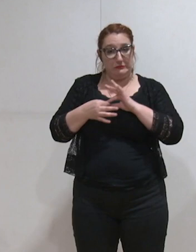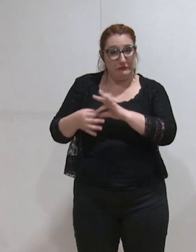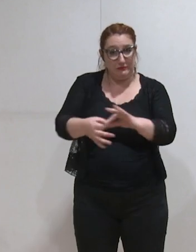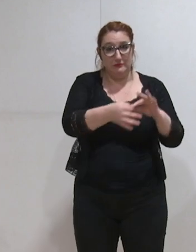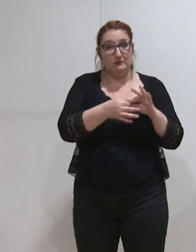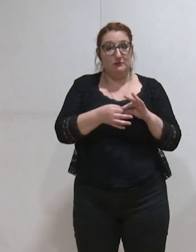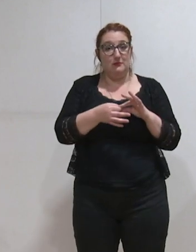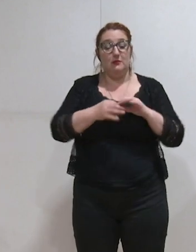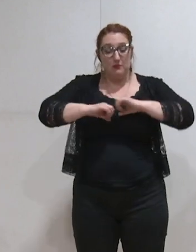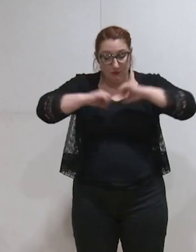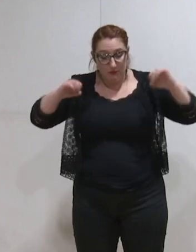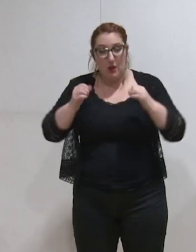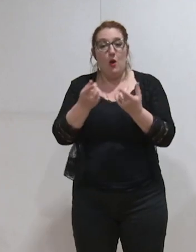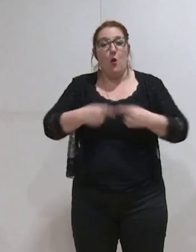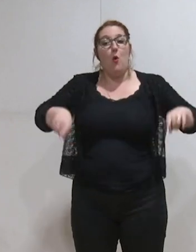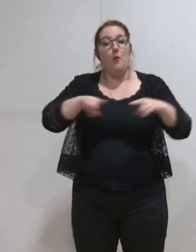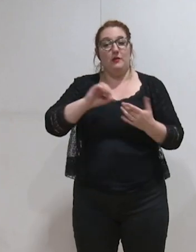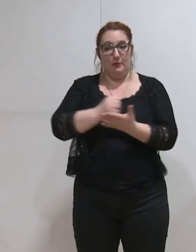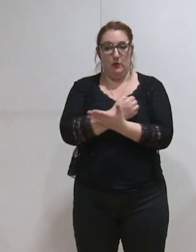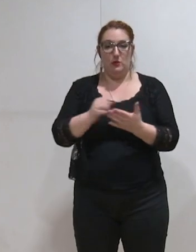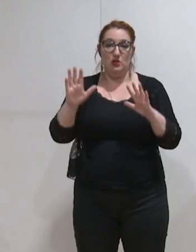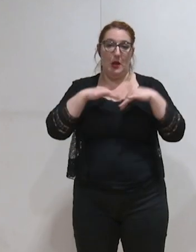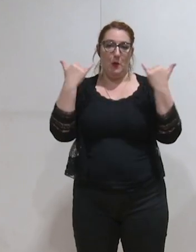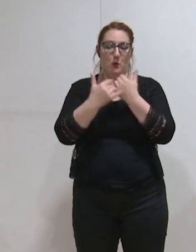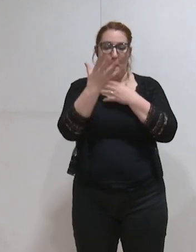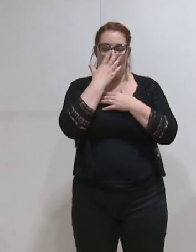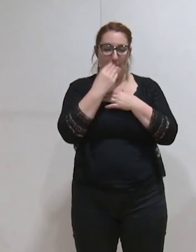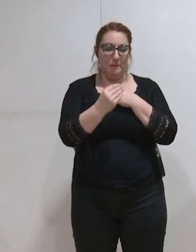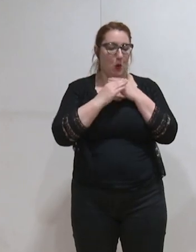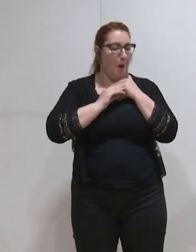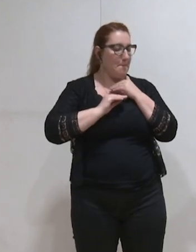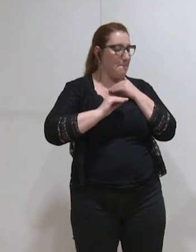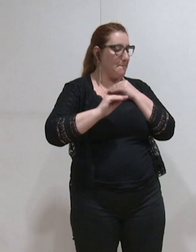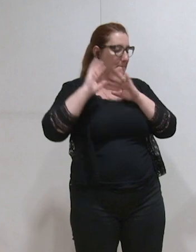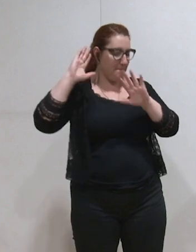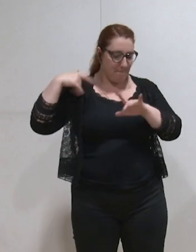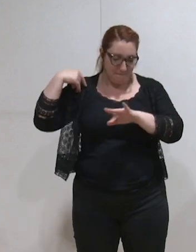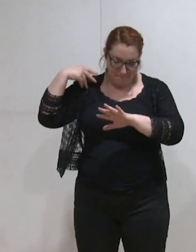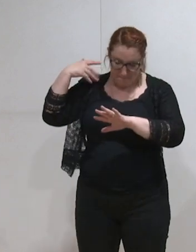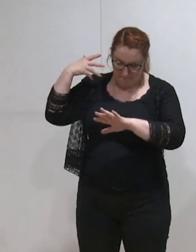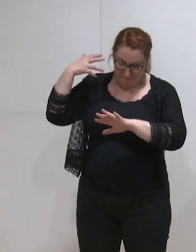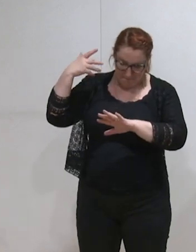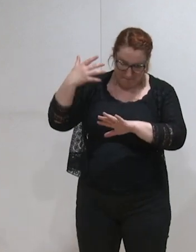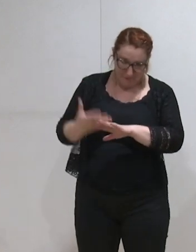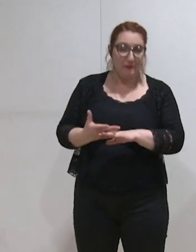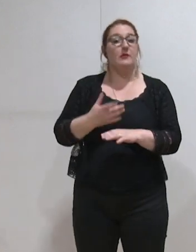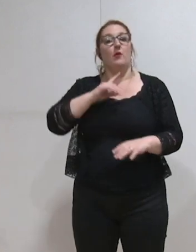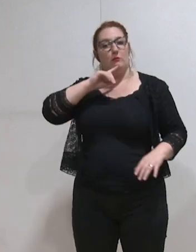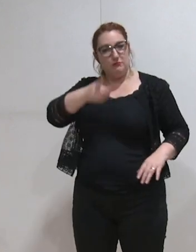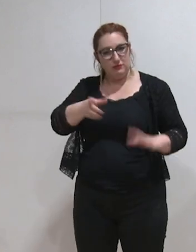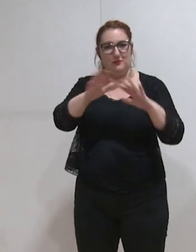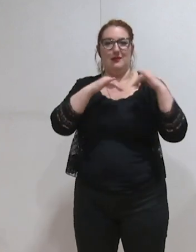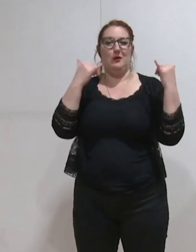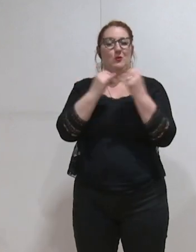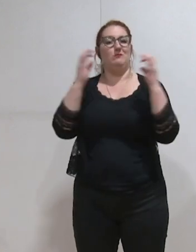comité de pilotage qui n'avait pas été réuni depuis très très très longtemps donc nous l'avons réuni j'en profite pour dire que